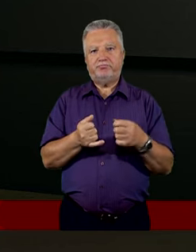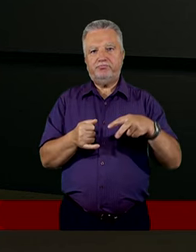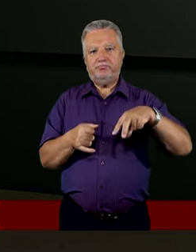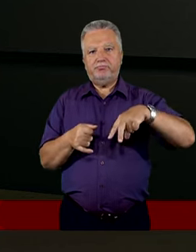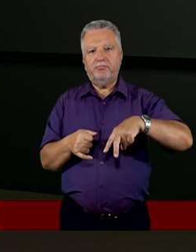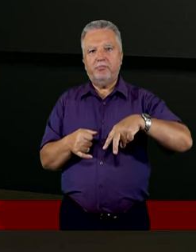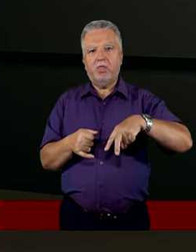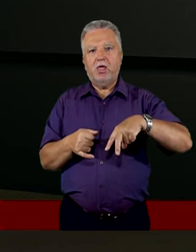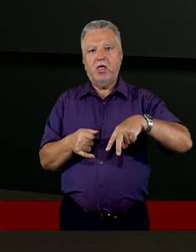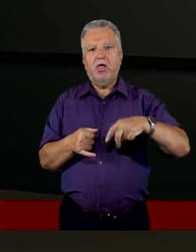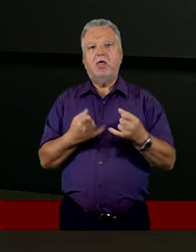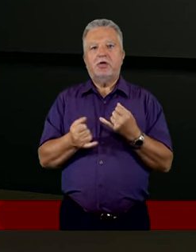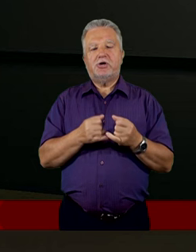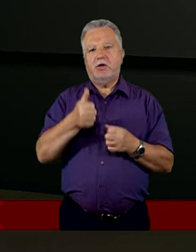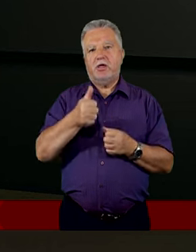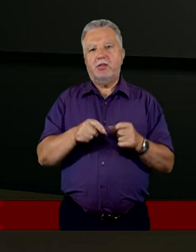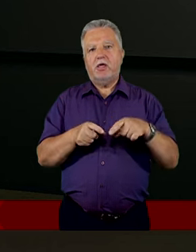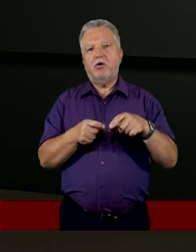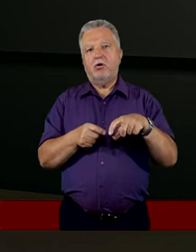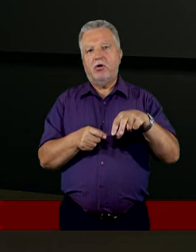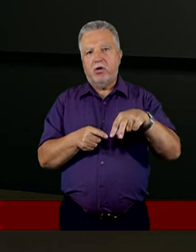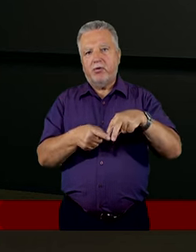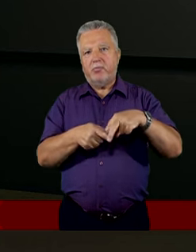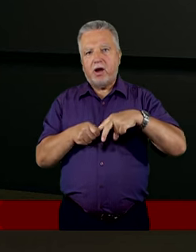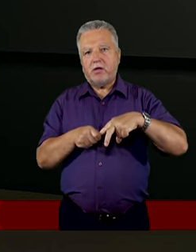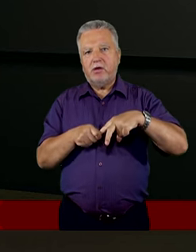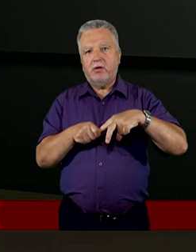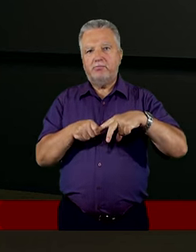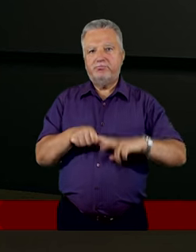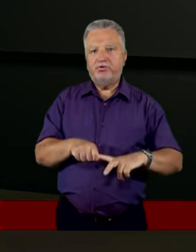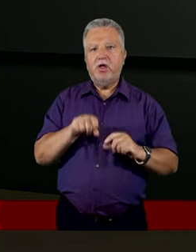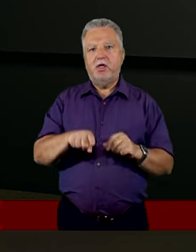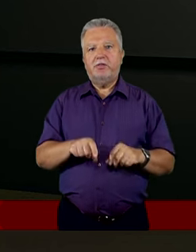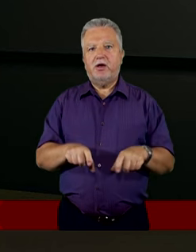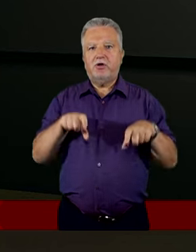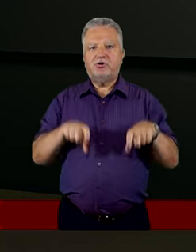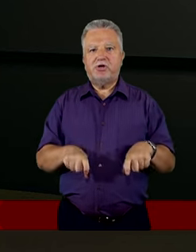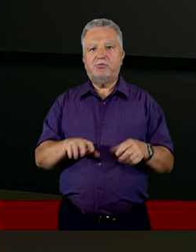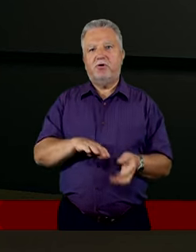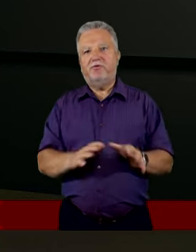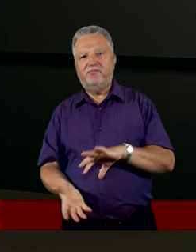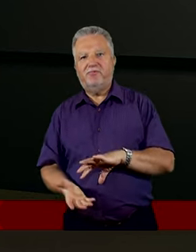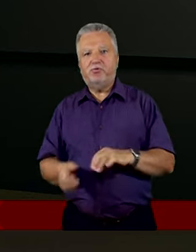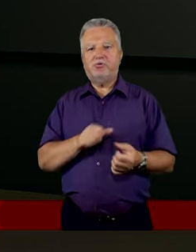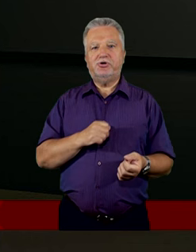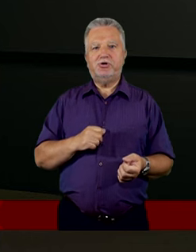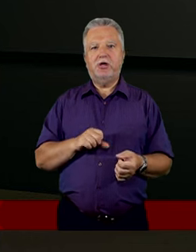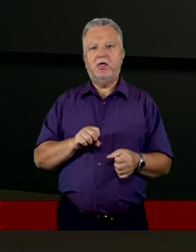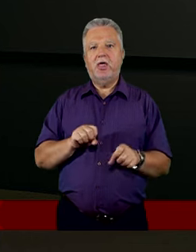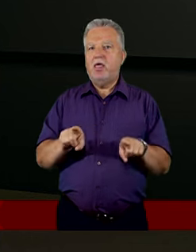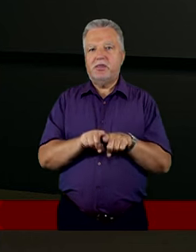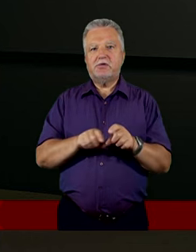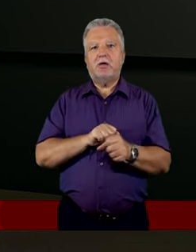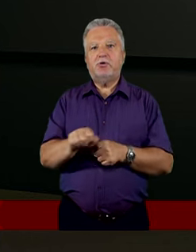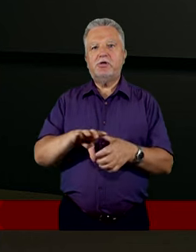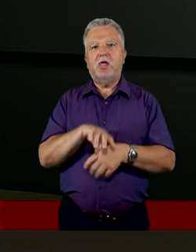Jeśli jednego z elementów zabraknie, to ten stołek się wywróci. I tak jest z naszym chrześcijańskim życiem. Czyli modlitwa,